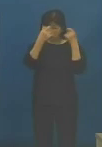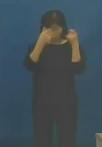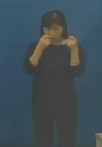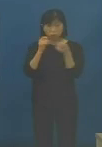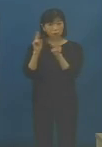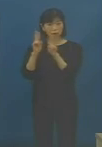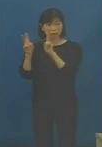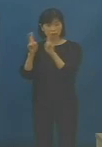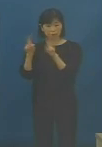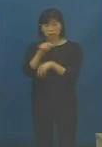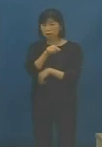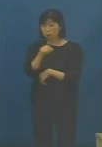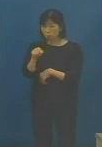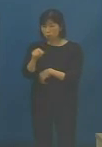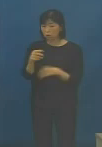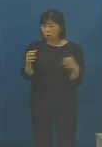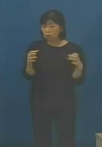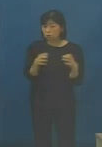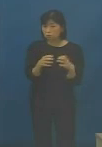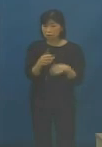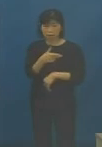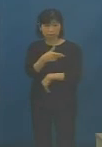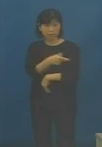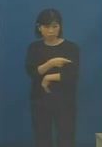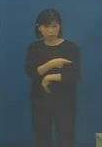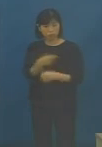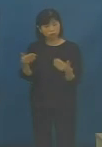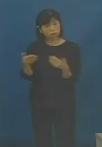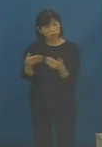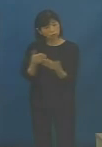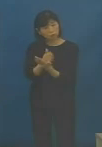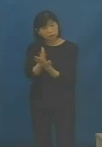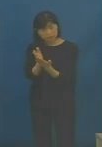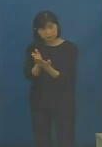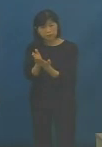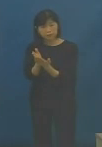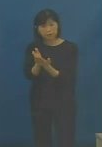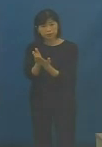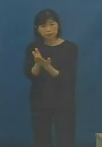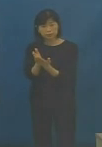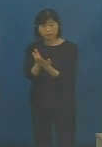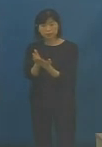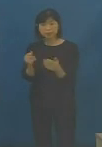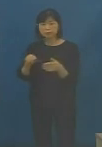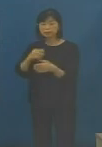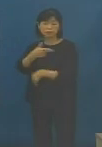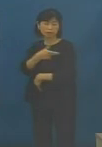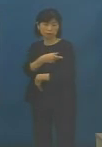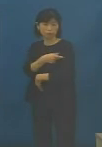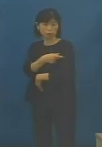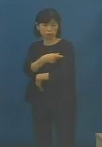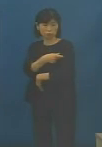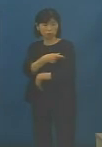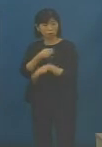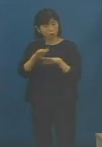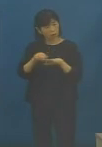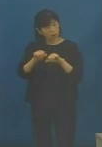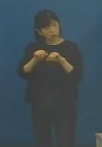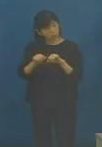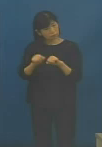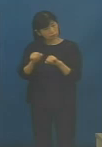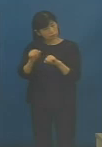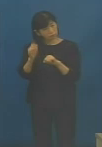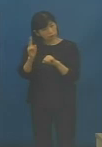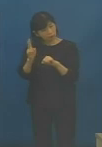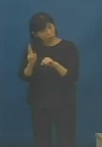などでの 集団接種、職域接種ですね、これも今回、されるんではないかというふうにも考え